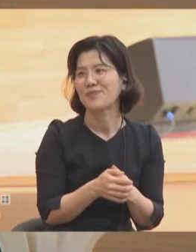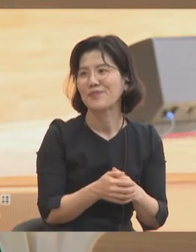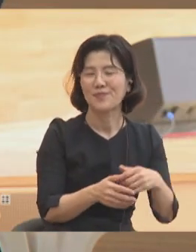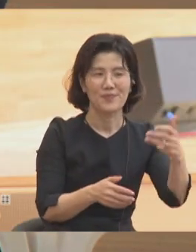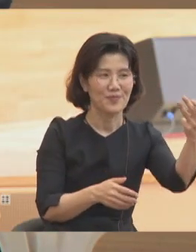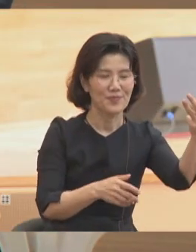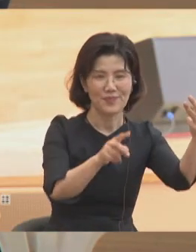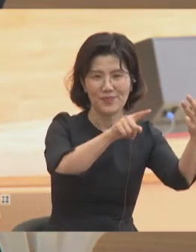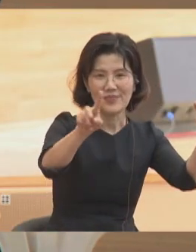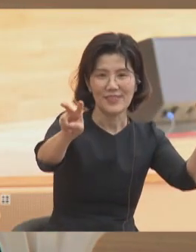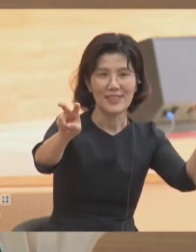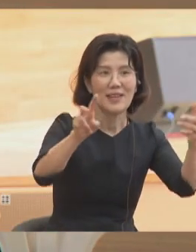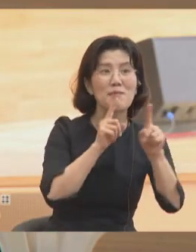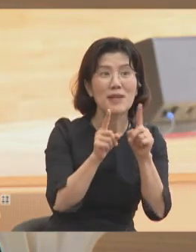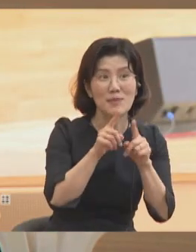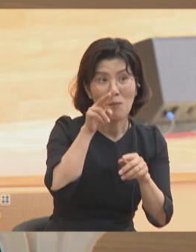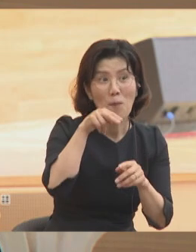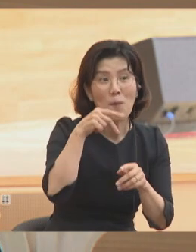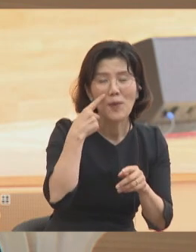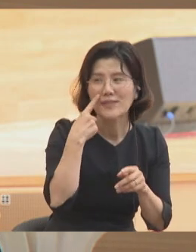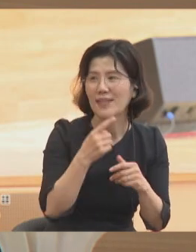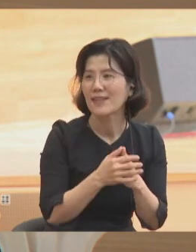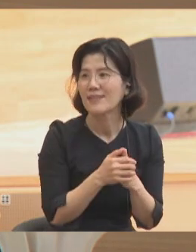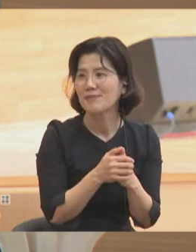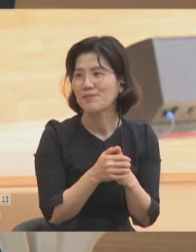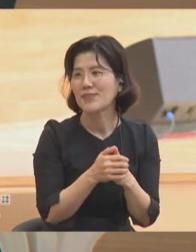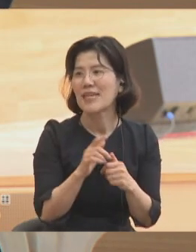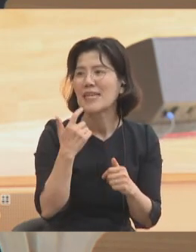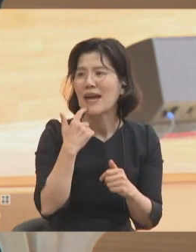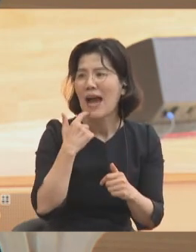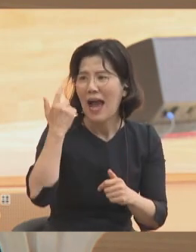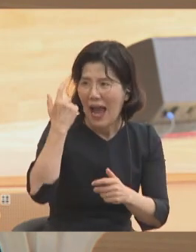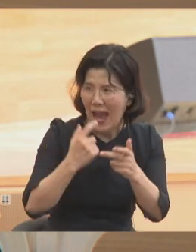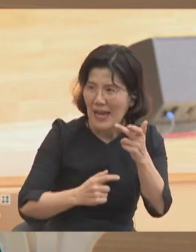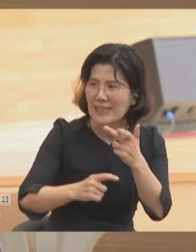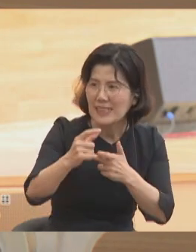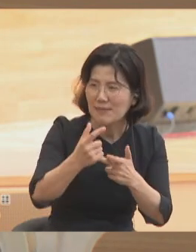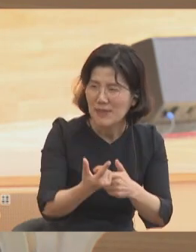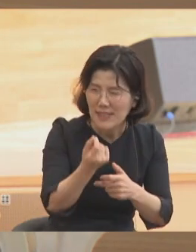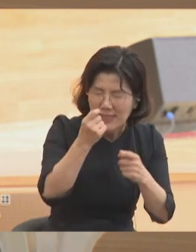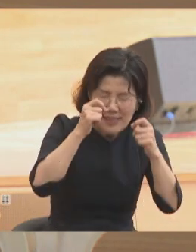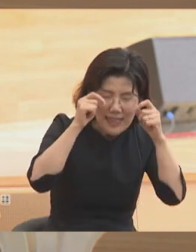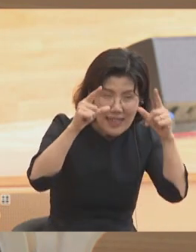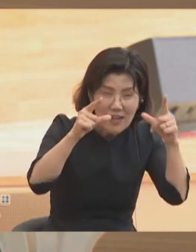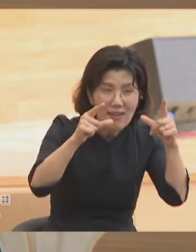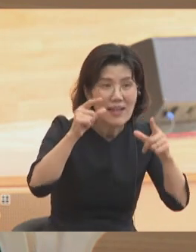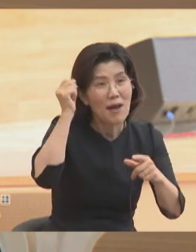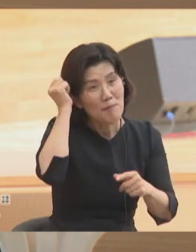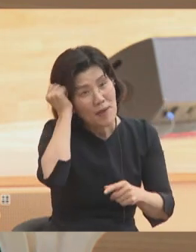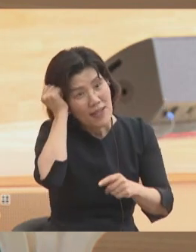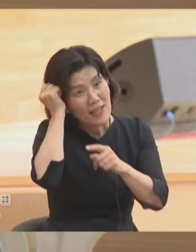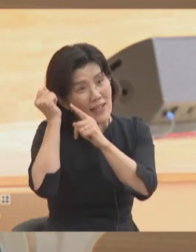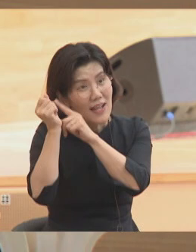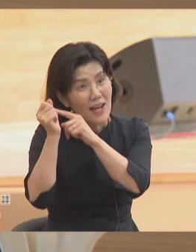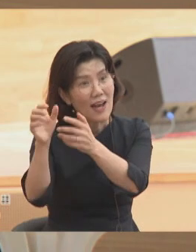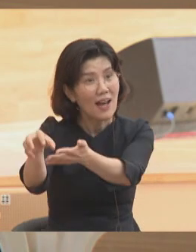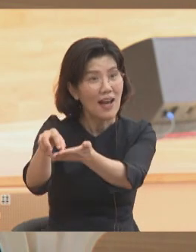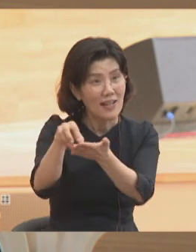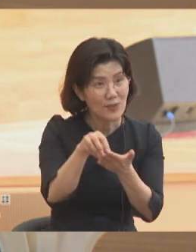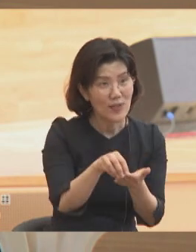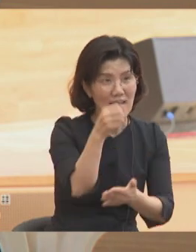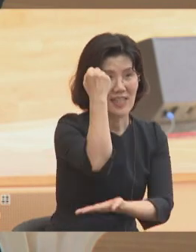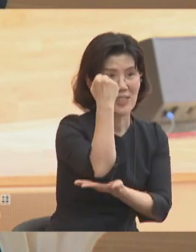말씀인데 우리 제가 읽어 드리도록 하겠습니다 야곱이 아침에 일찍이 일어나 베개로 삼았던 돌을 가지다가